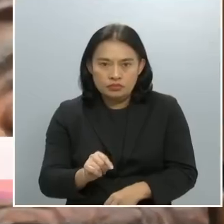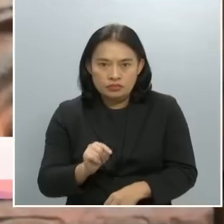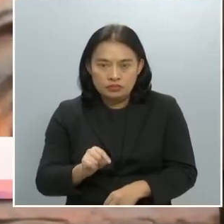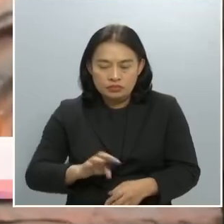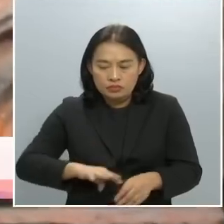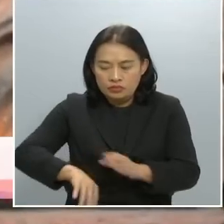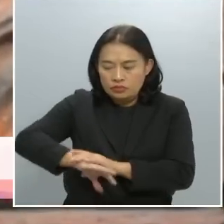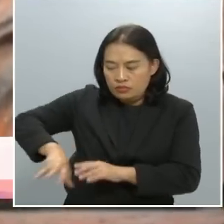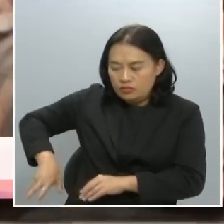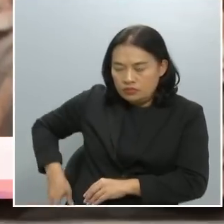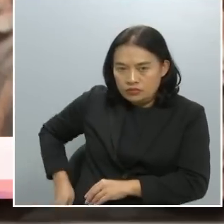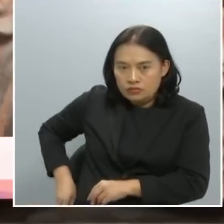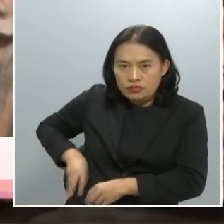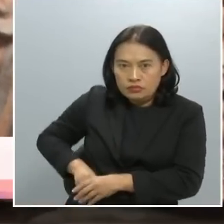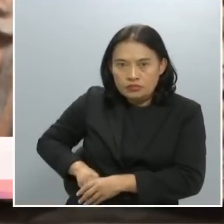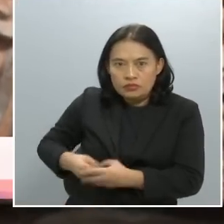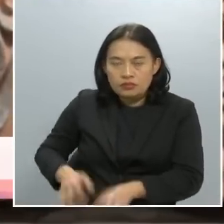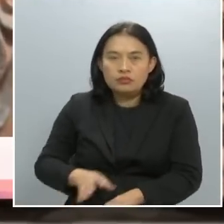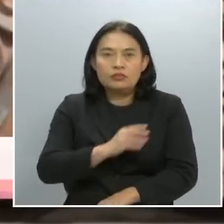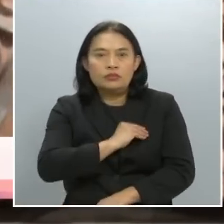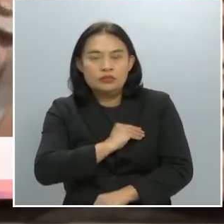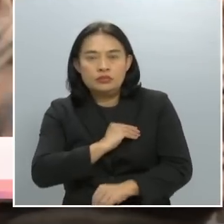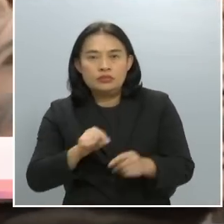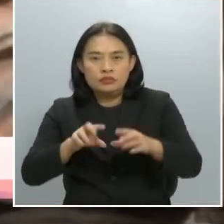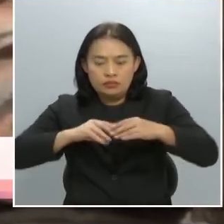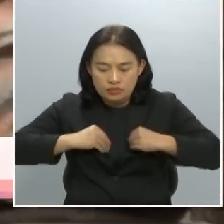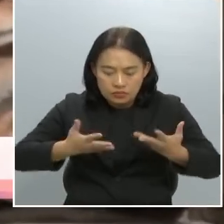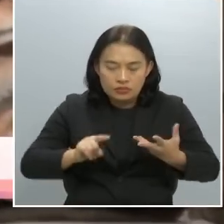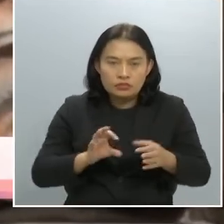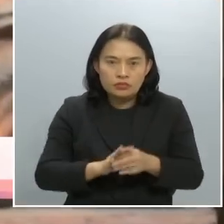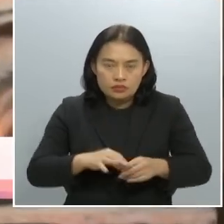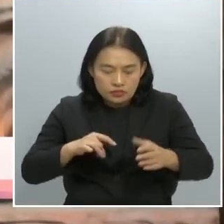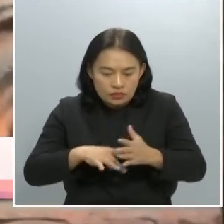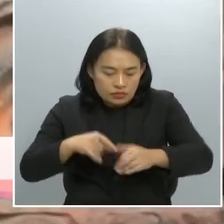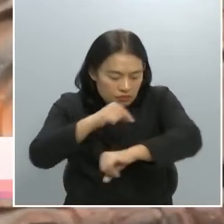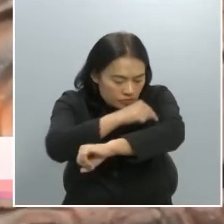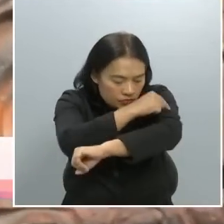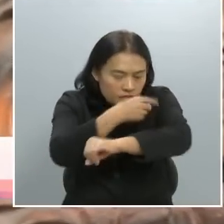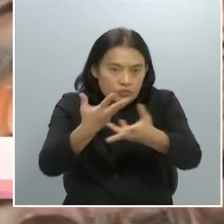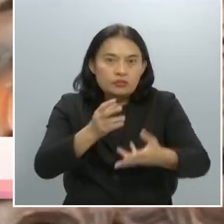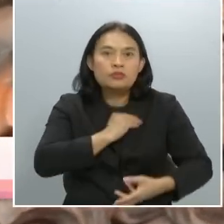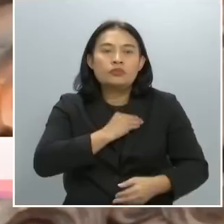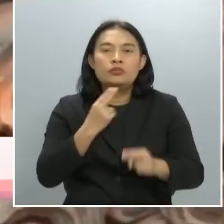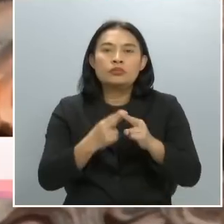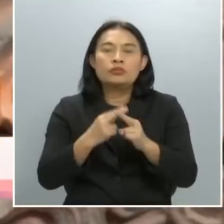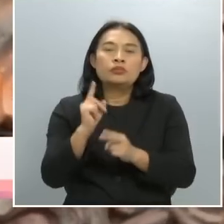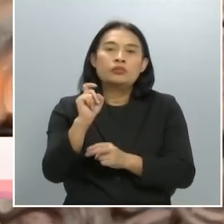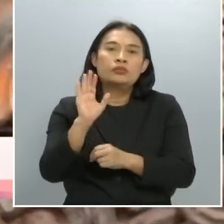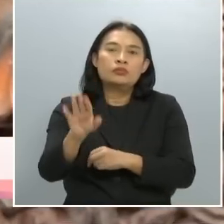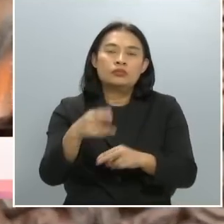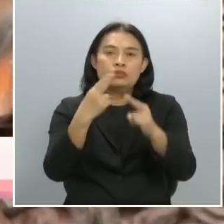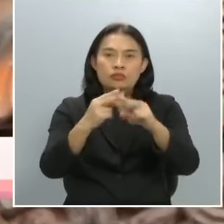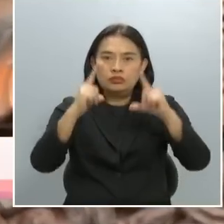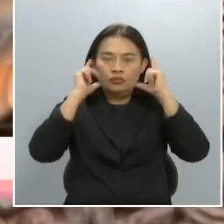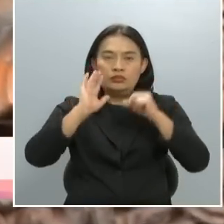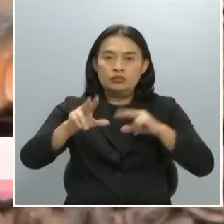งเขาแล้วเขาก็พยายามจะขู่ถ้าหนูไม่ยอมเขาจะประจานหนูว่าไปสักที่ไม่ได้จ่ายตังค์ตอนนั้นหนูกลัวเรื่องชื่อเสียงเพราะว่าเขาเป็นคนดังในคอนวัต